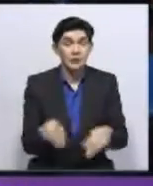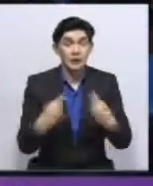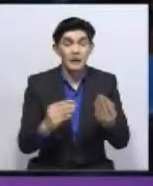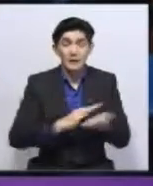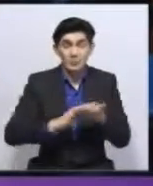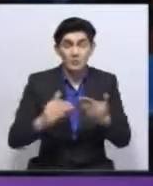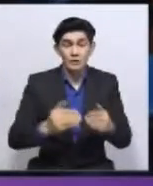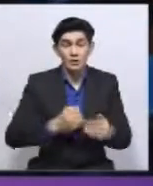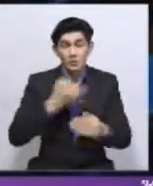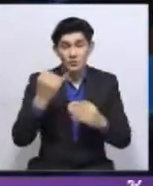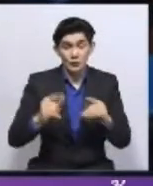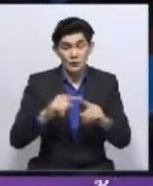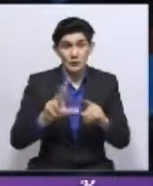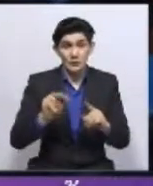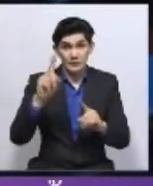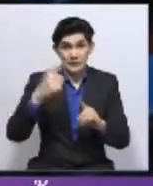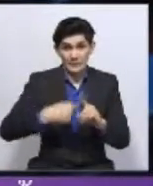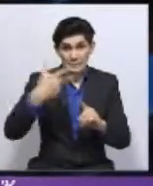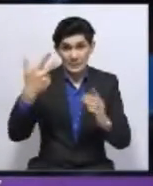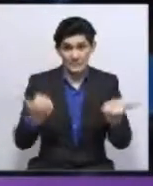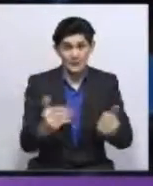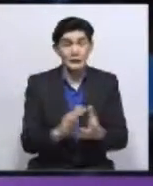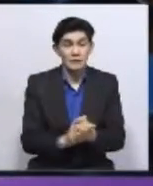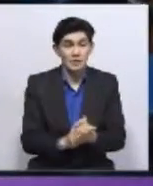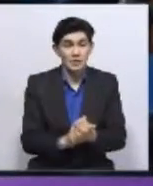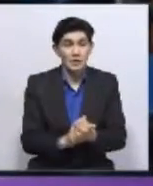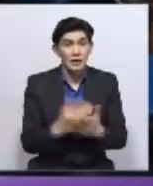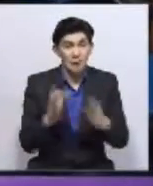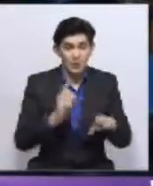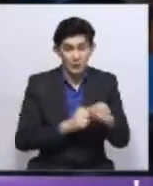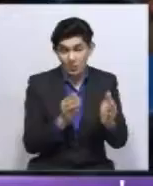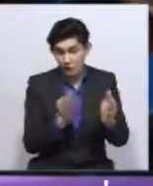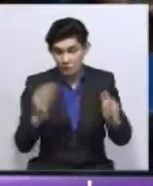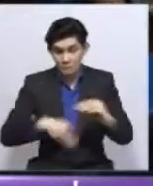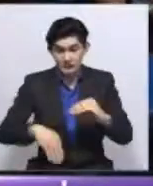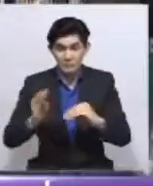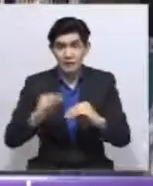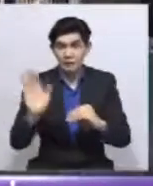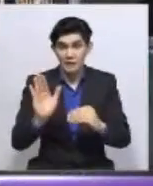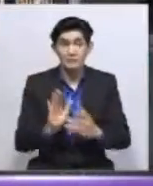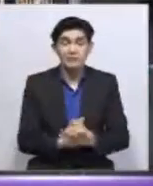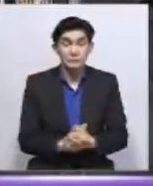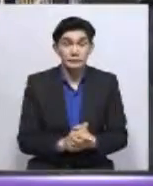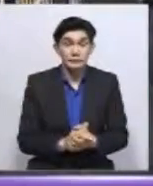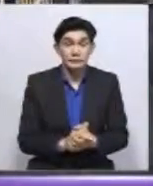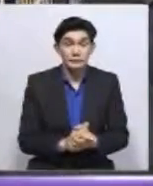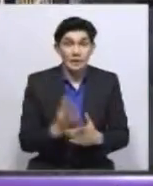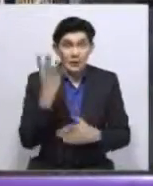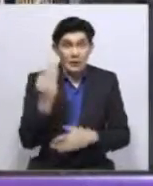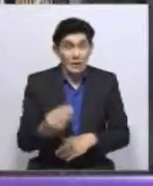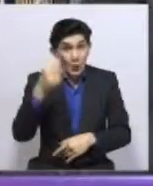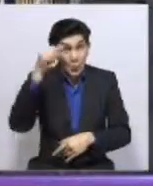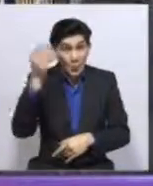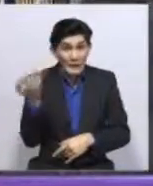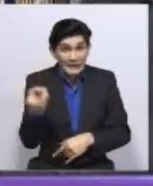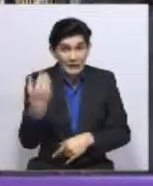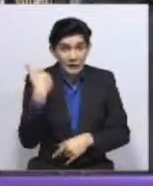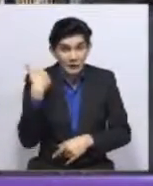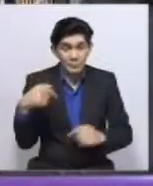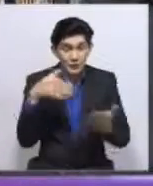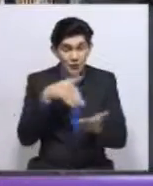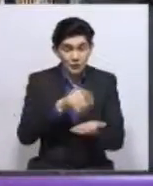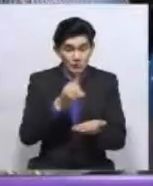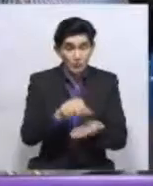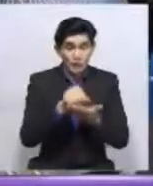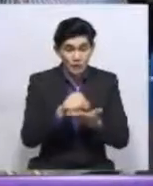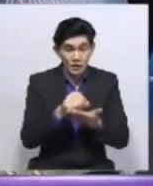ร็จสิ้นภายในวันที่31มีนาคมนี้หลังจากนั้นจะไม่มีการขยายเวลาอีกครับเหลือเวลาอีกไม่กี่วันที่ศูนย์บริ